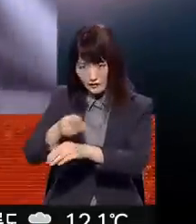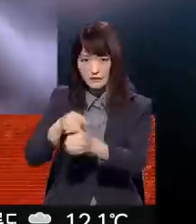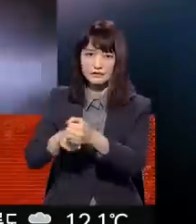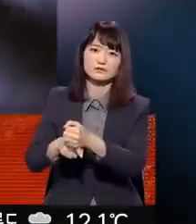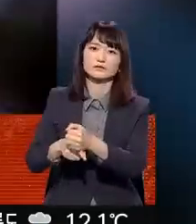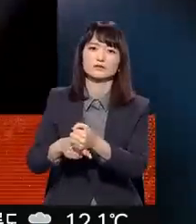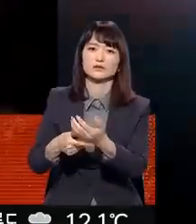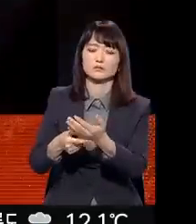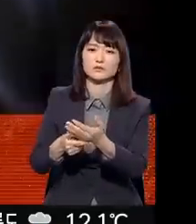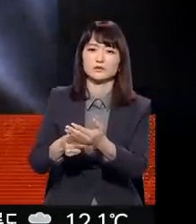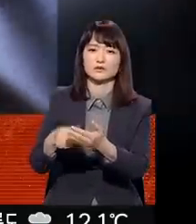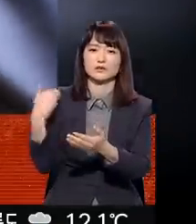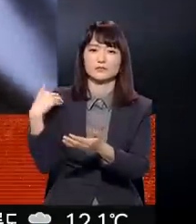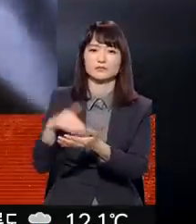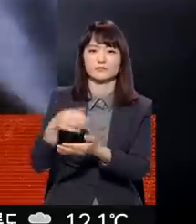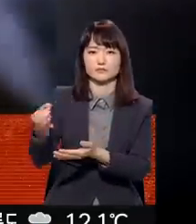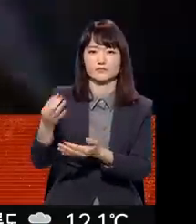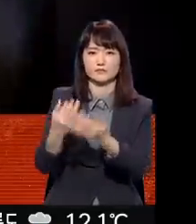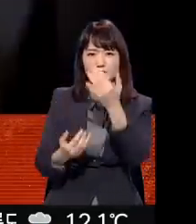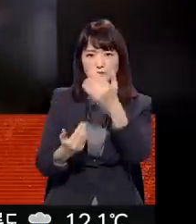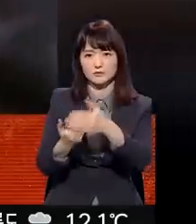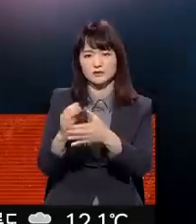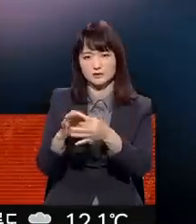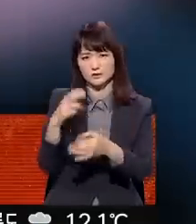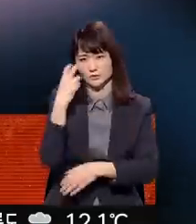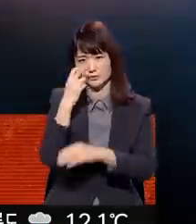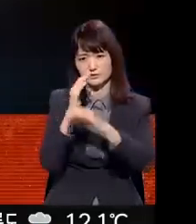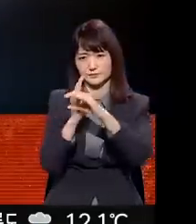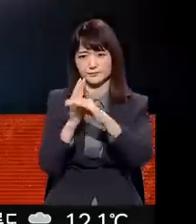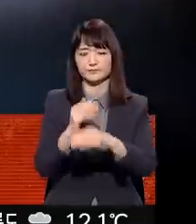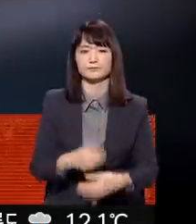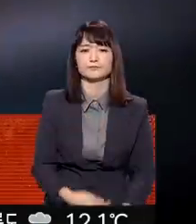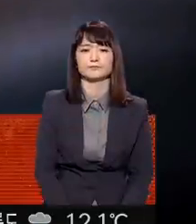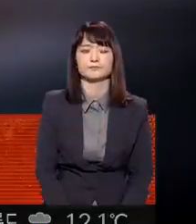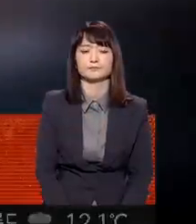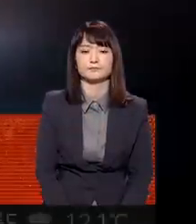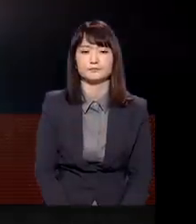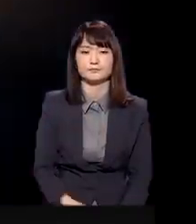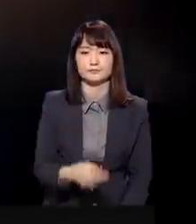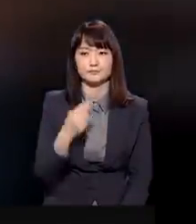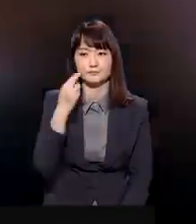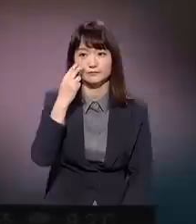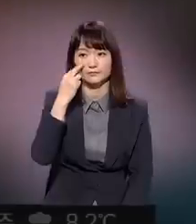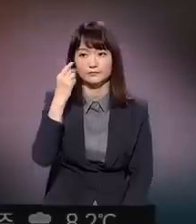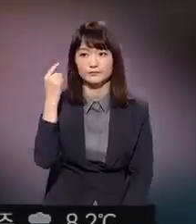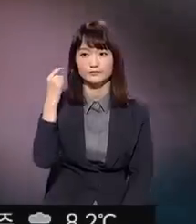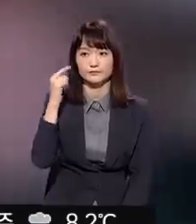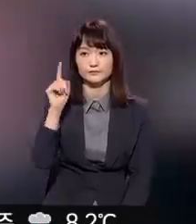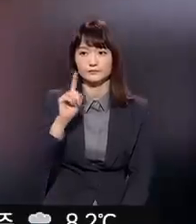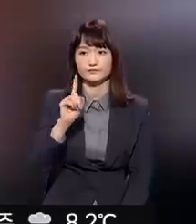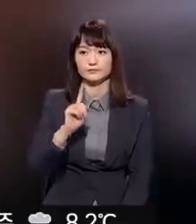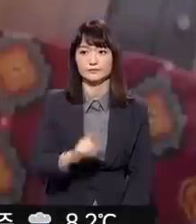모두 환불해줬고 화재 발생에 대한 조사를 진행 중이라고 합니다. 다음은 미국으로 가보시죠.